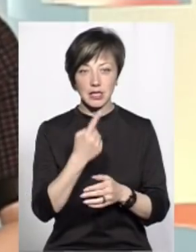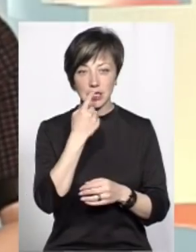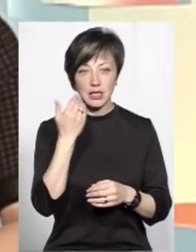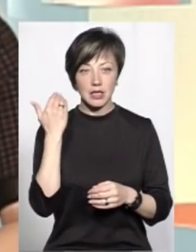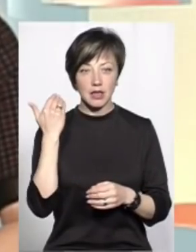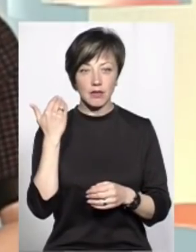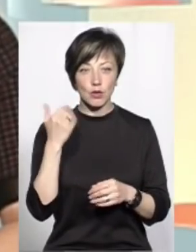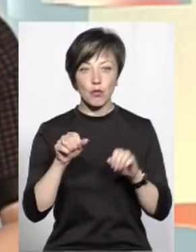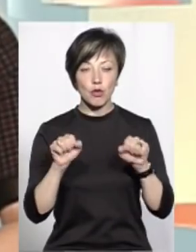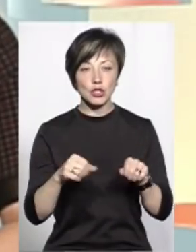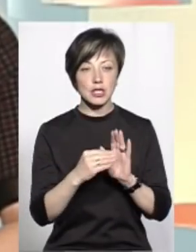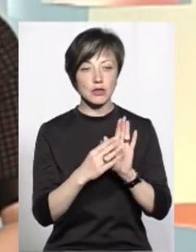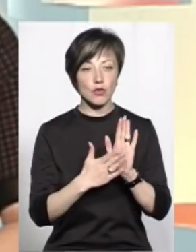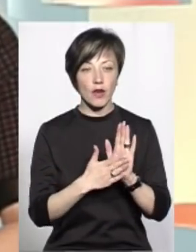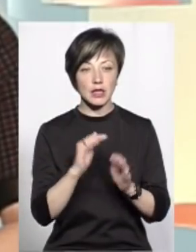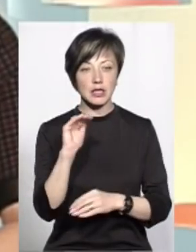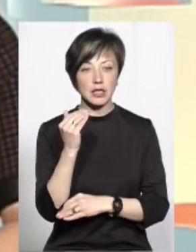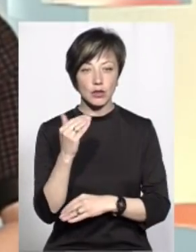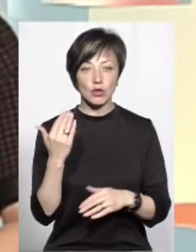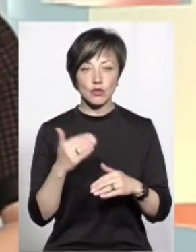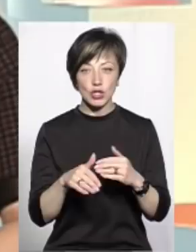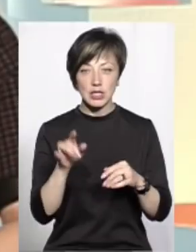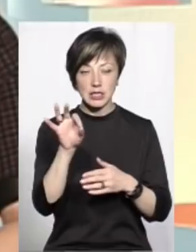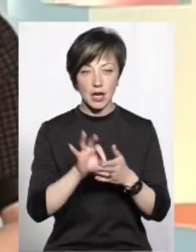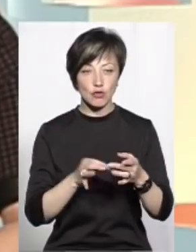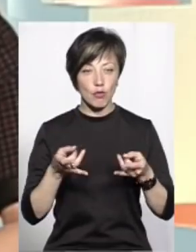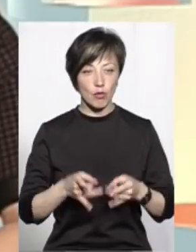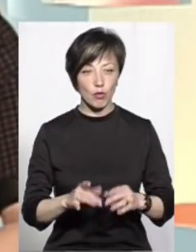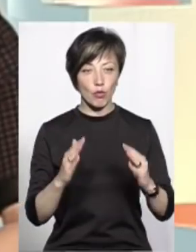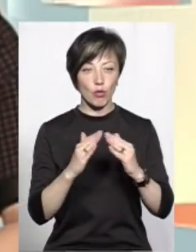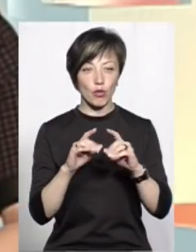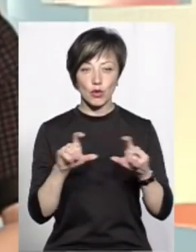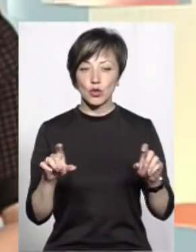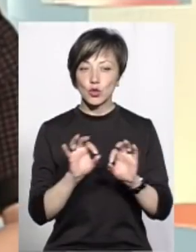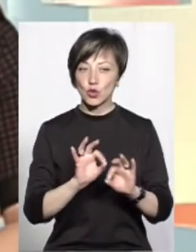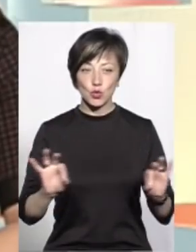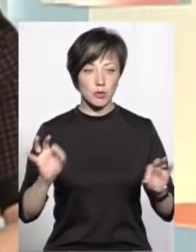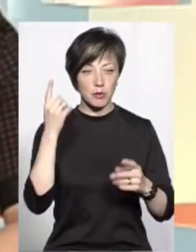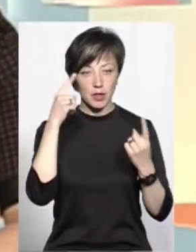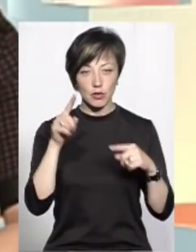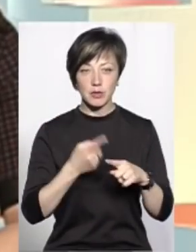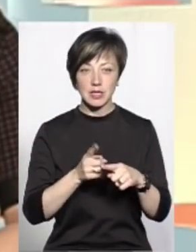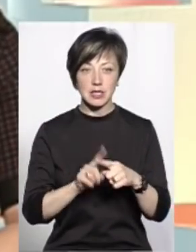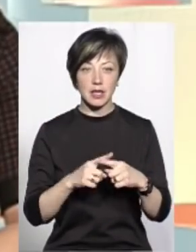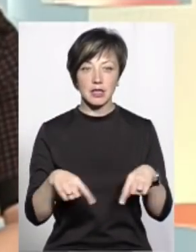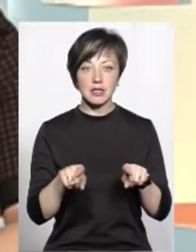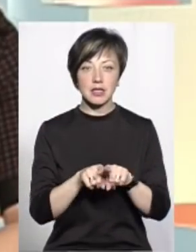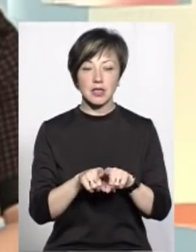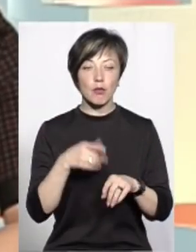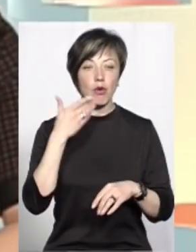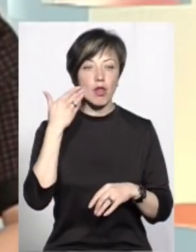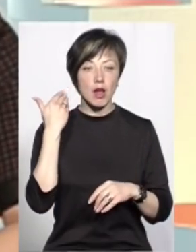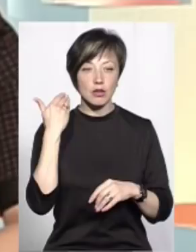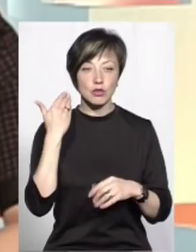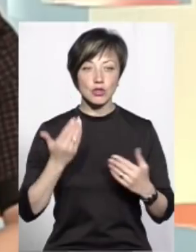що можна зареєструвати дитину вже в роддомі, то це взагалі супер придумали, це настільки